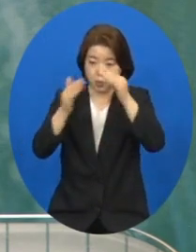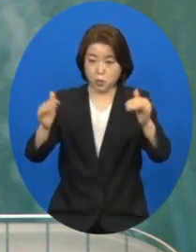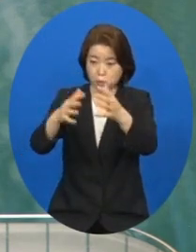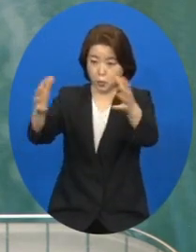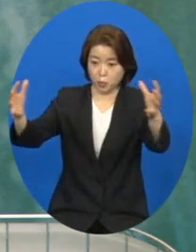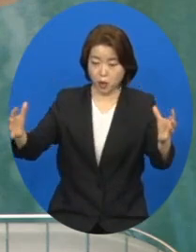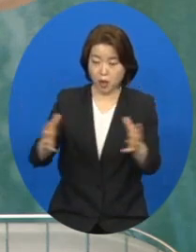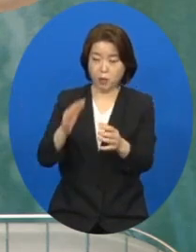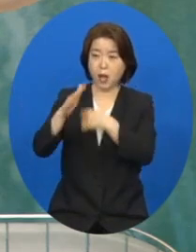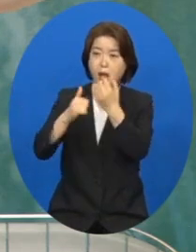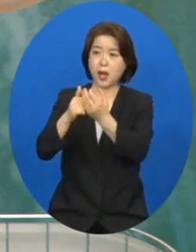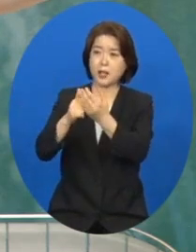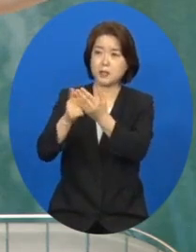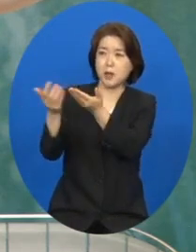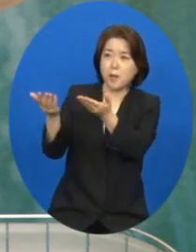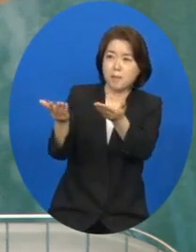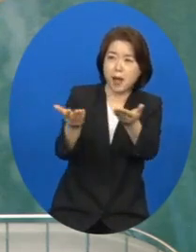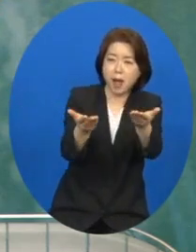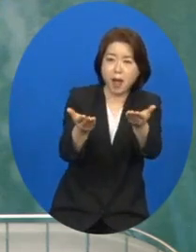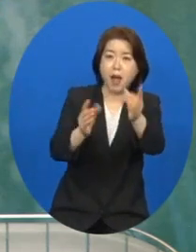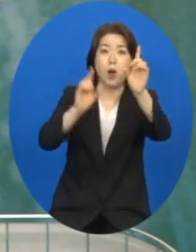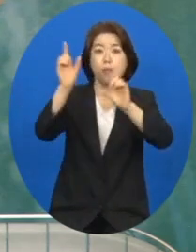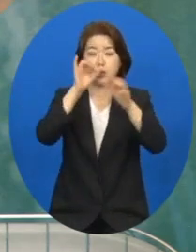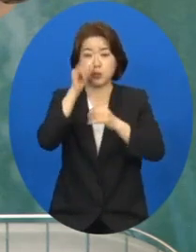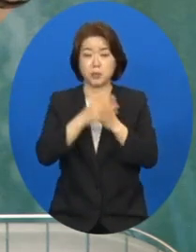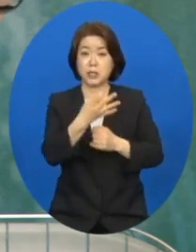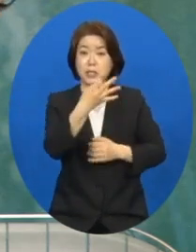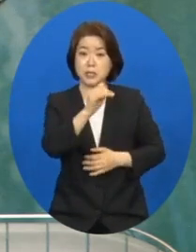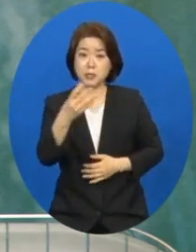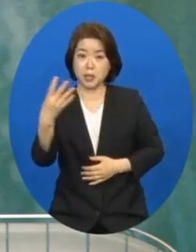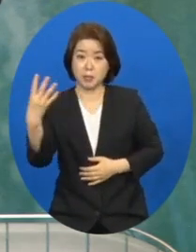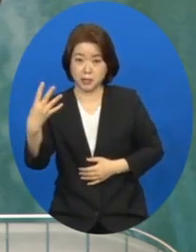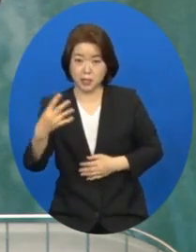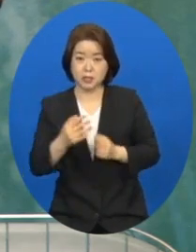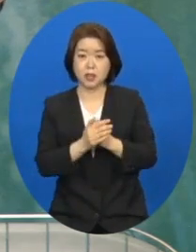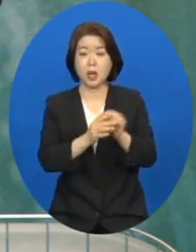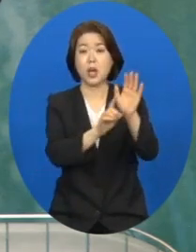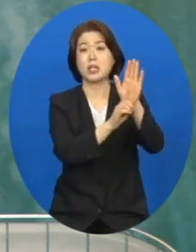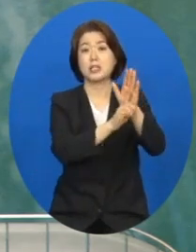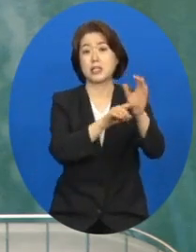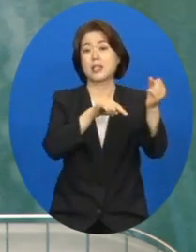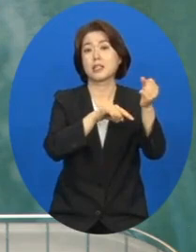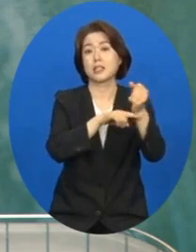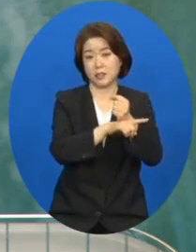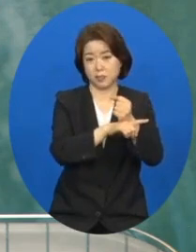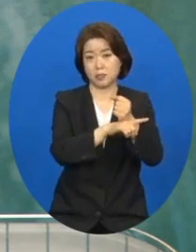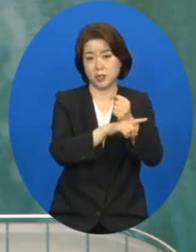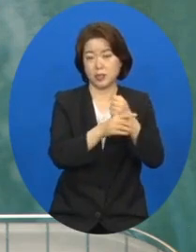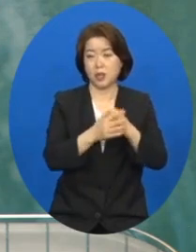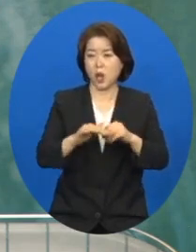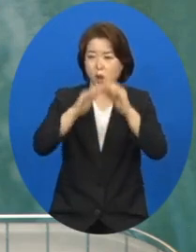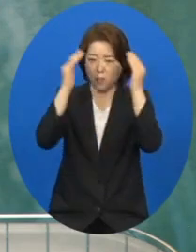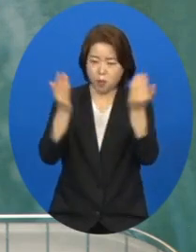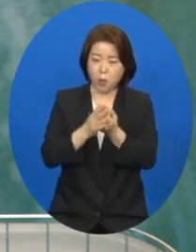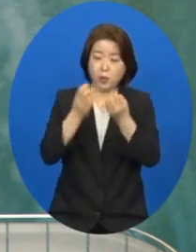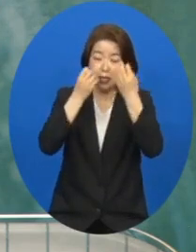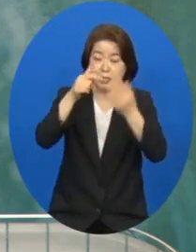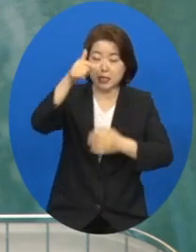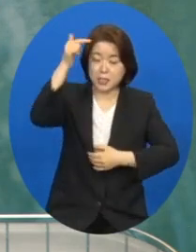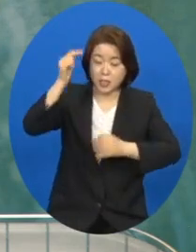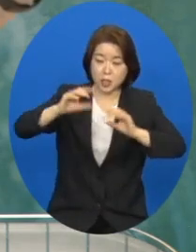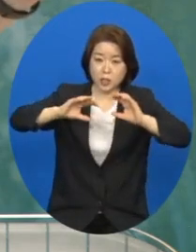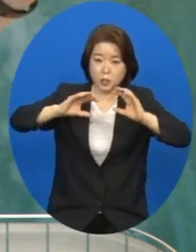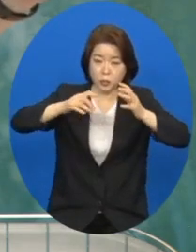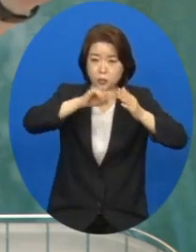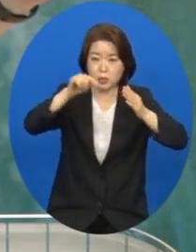하나님을 예배하는 장면이 나옵니다. 이 14만 4천 명은 상징적인 숫자로 모든 신구약의 구원받은 성도를